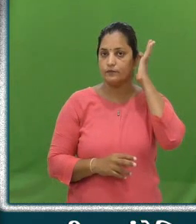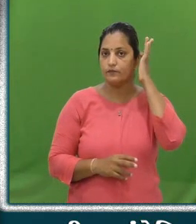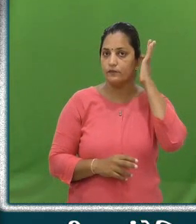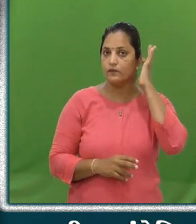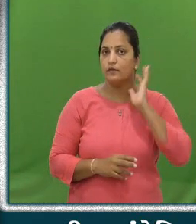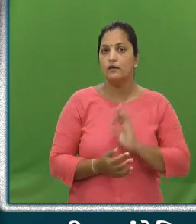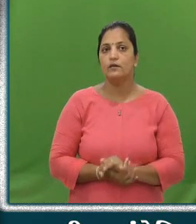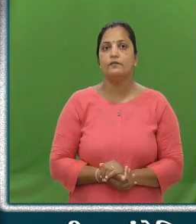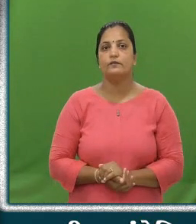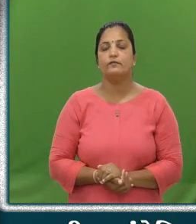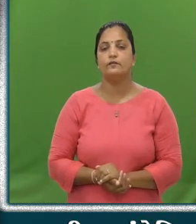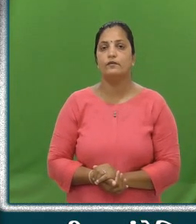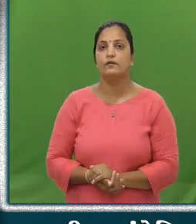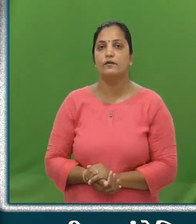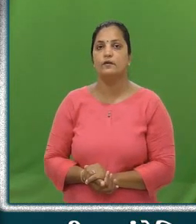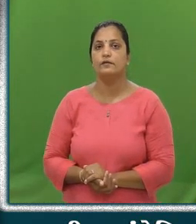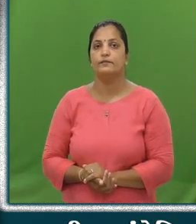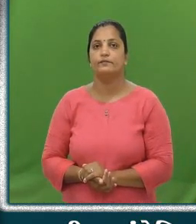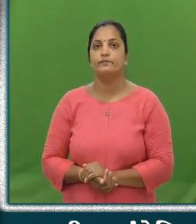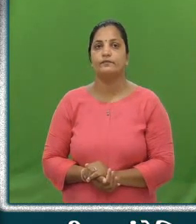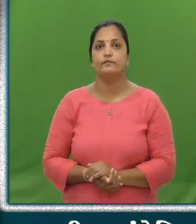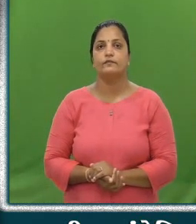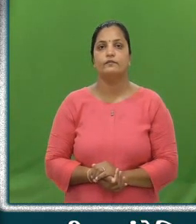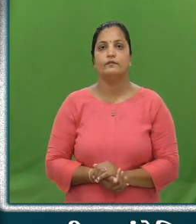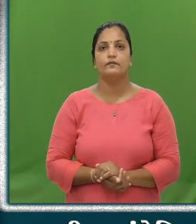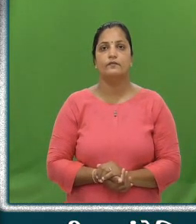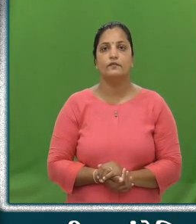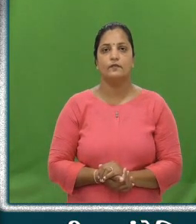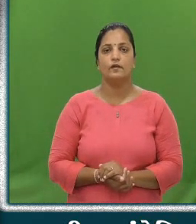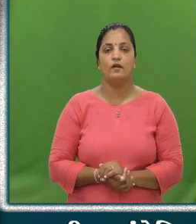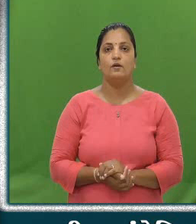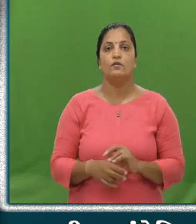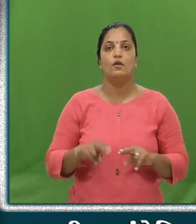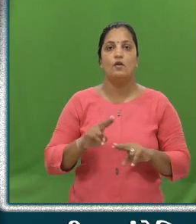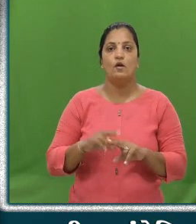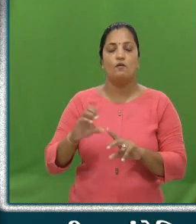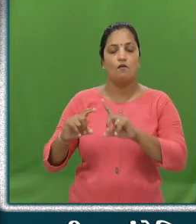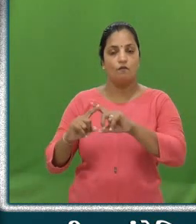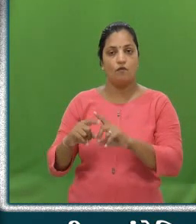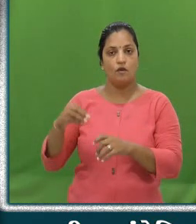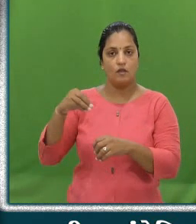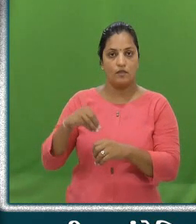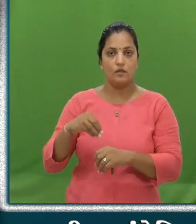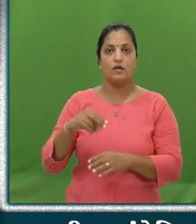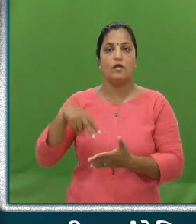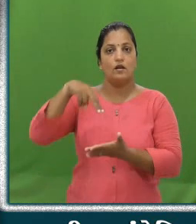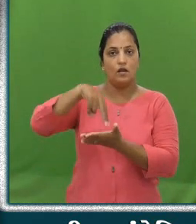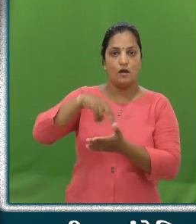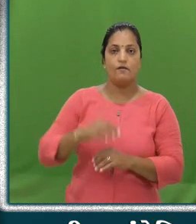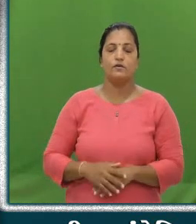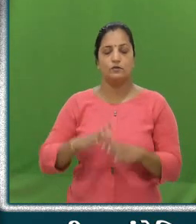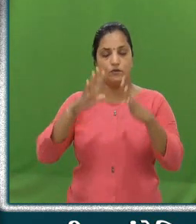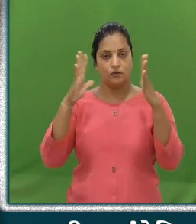ભમરા વાળા વિસ્તાર ઉપર શું થાય છે તો હાથીનો પગ આવી જાય છે ફૂટ્સ ઓફ એલિમેન્ટ્સ એલિફન્ટ જે